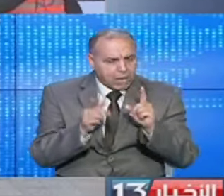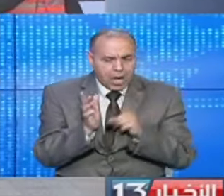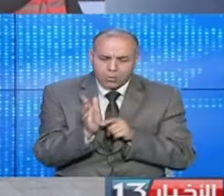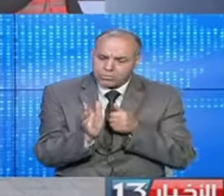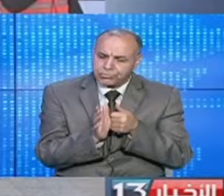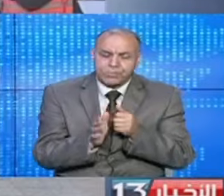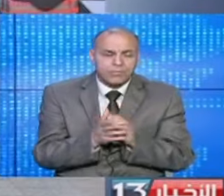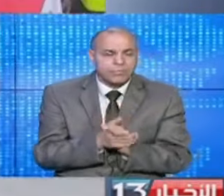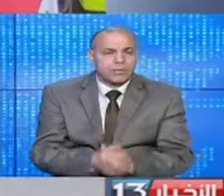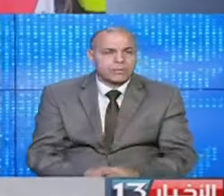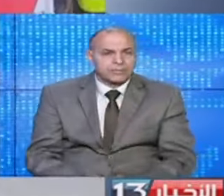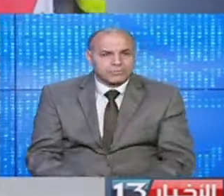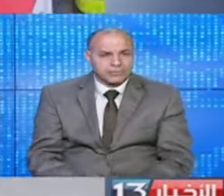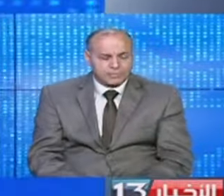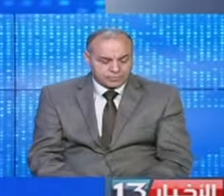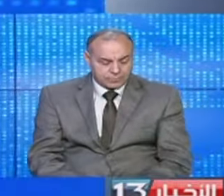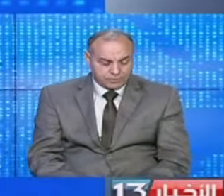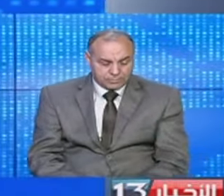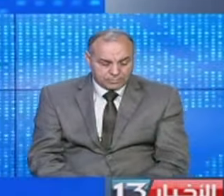المشروعة.